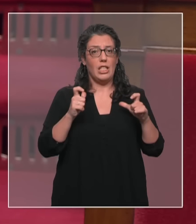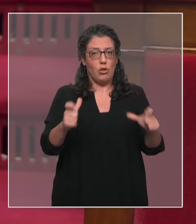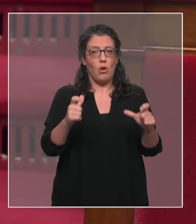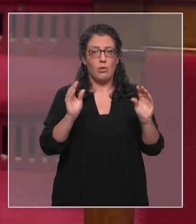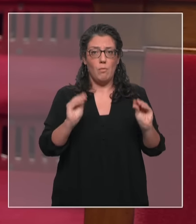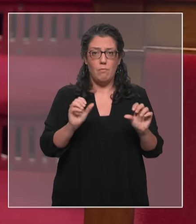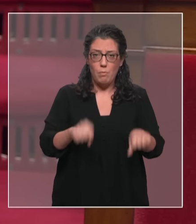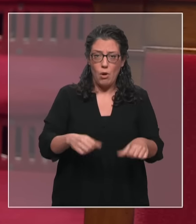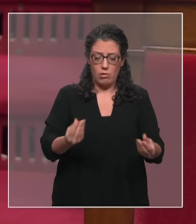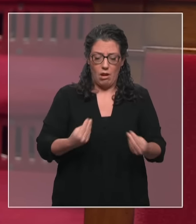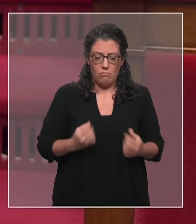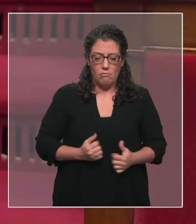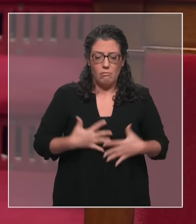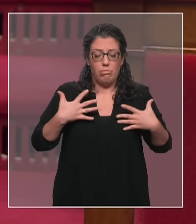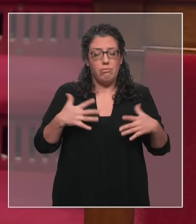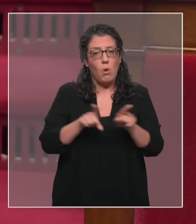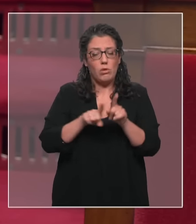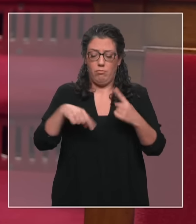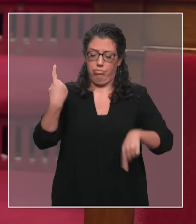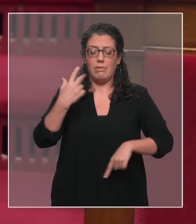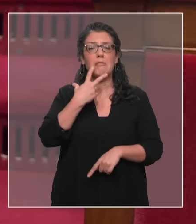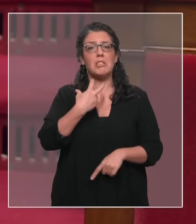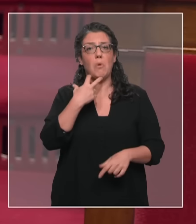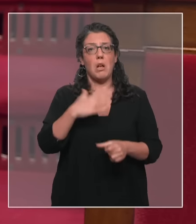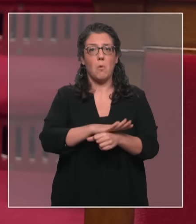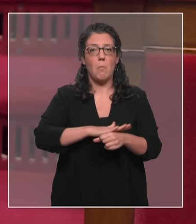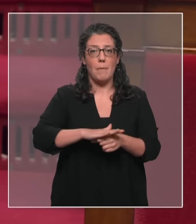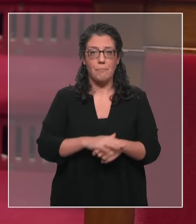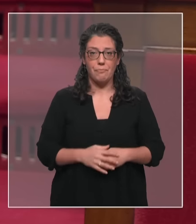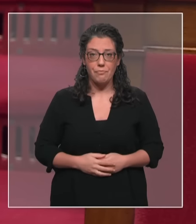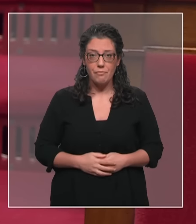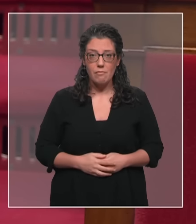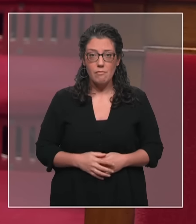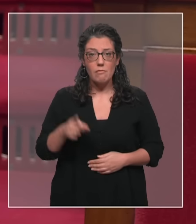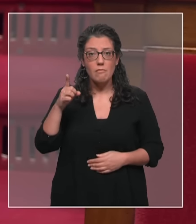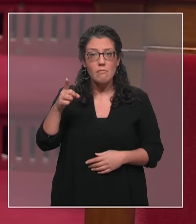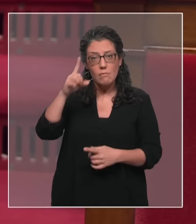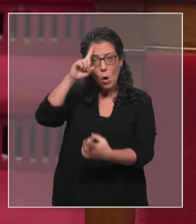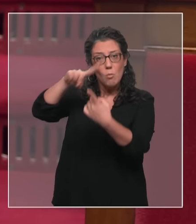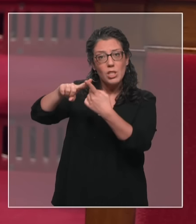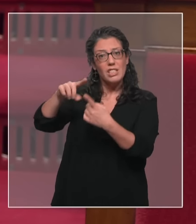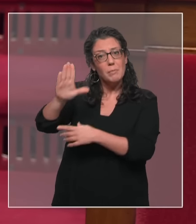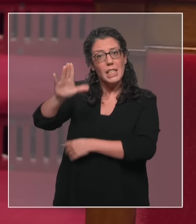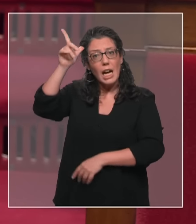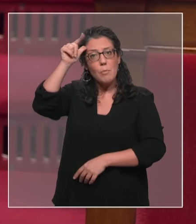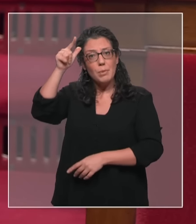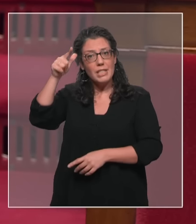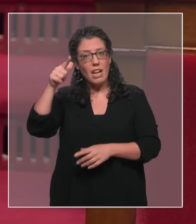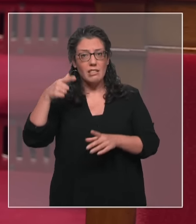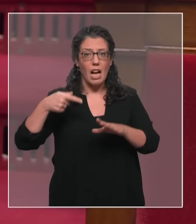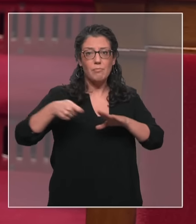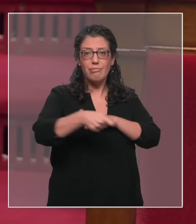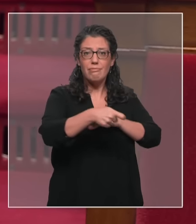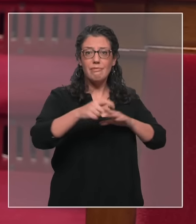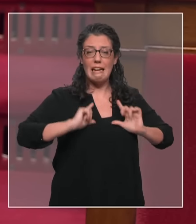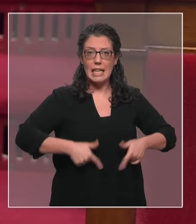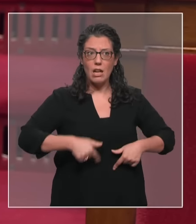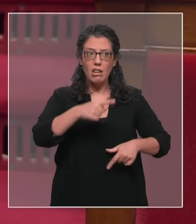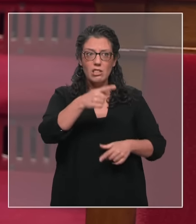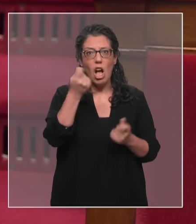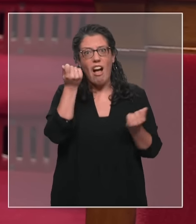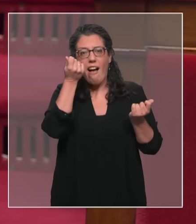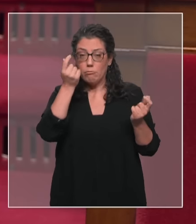devenir des citoyens à part entière. Cette ambition républicaine pour l'école n'est pas un coût, c'est un investissement pour l'avenir.